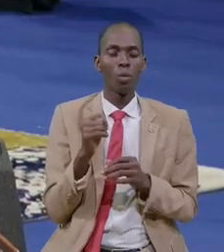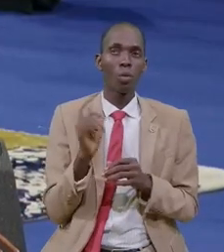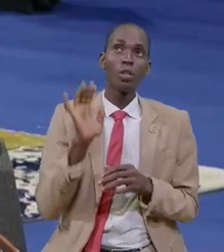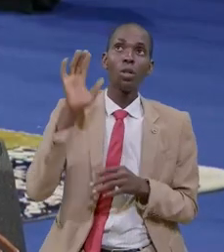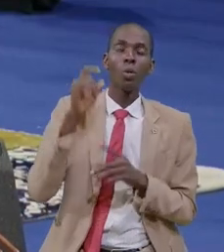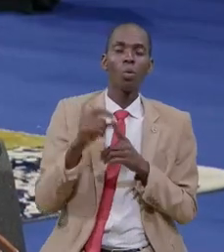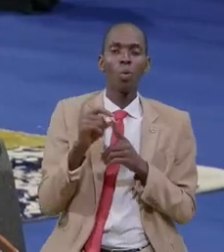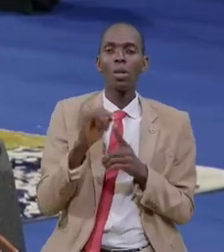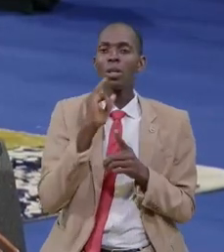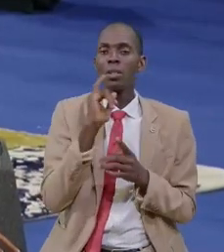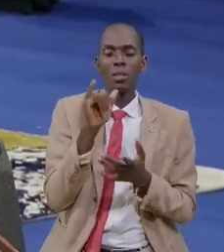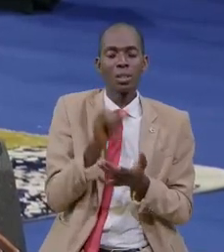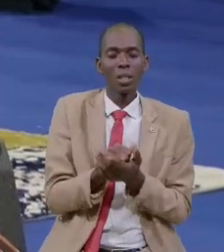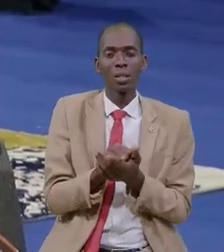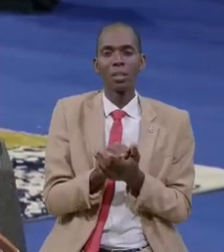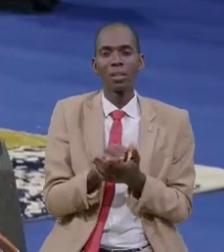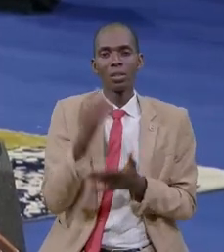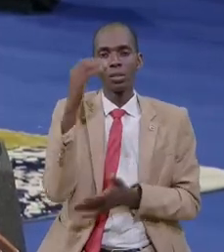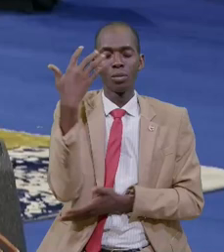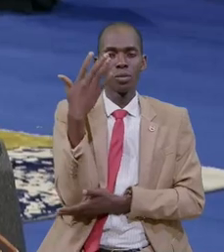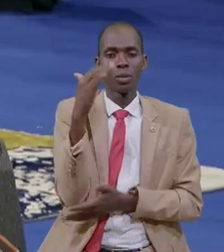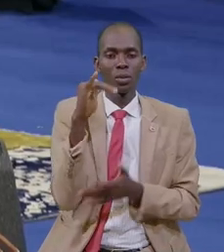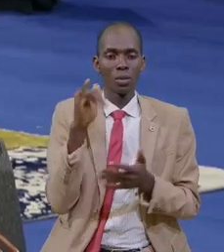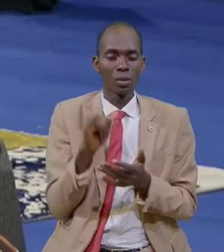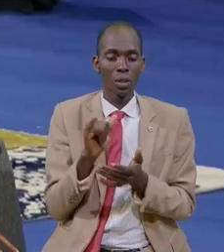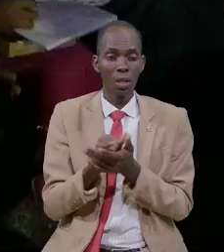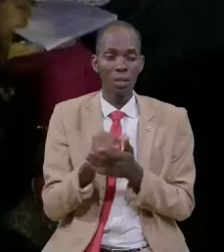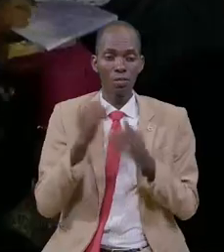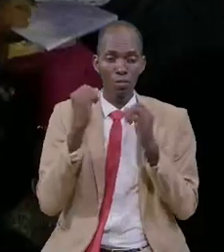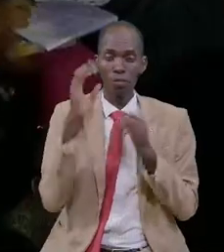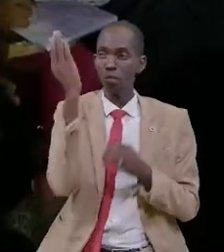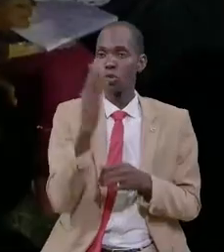coupe l'arbre des maladies de ta vie.